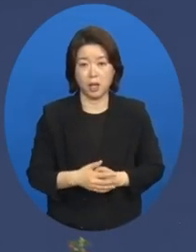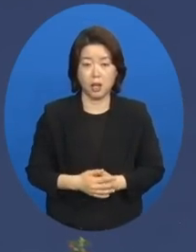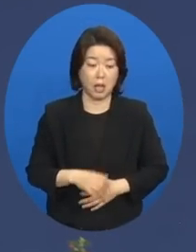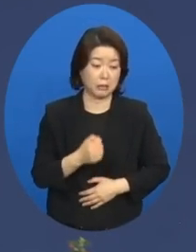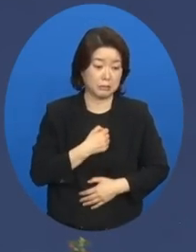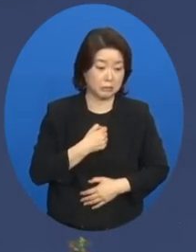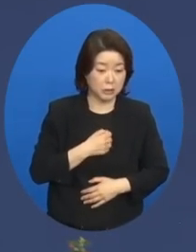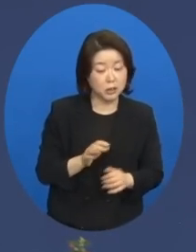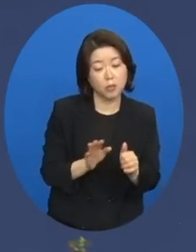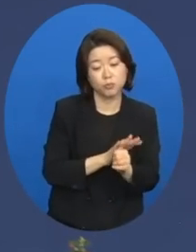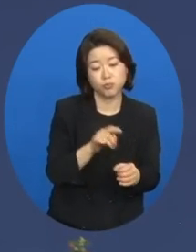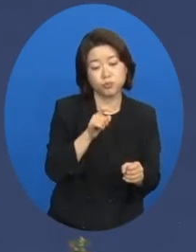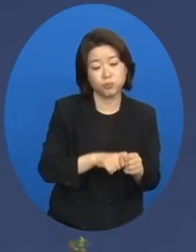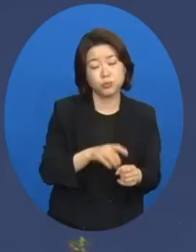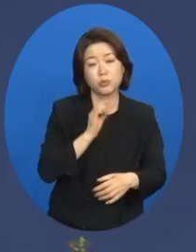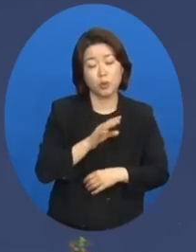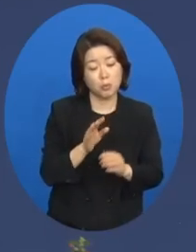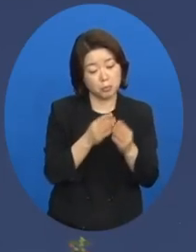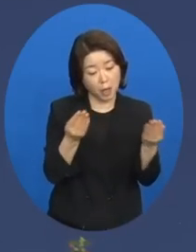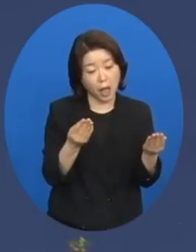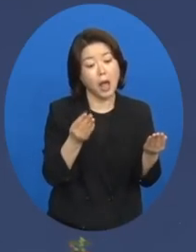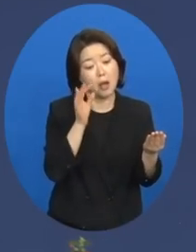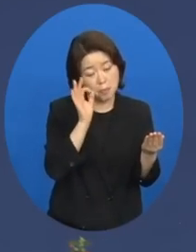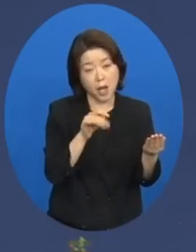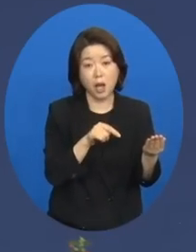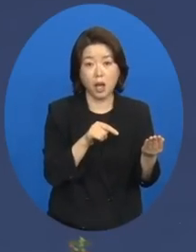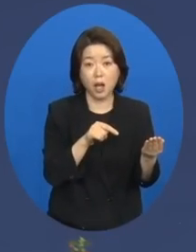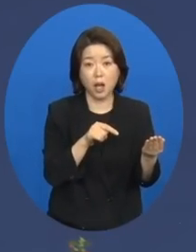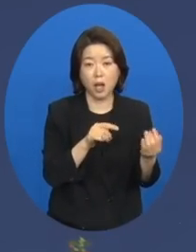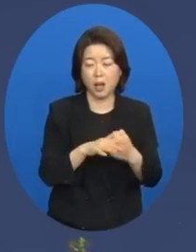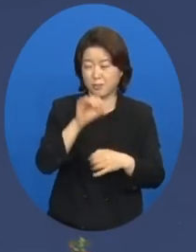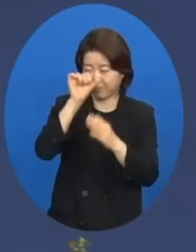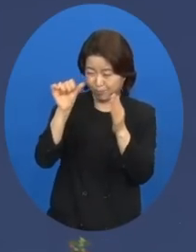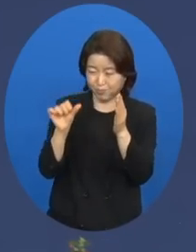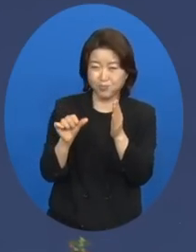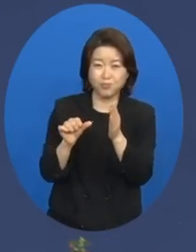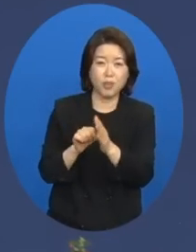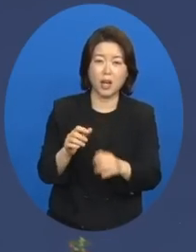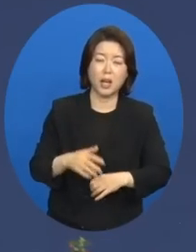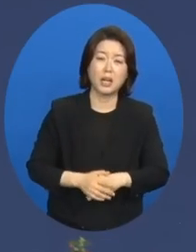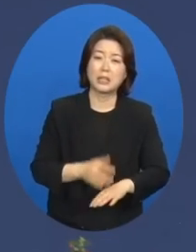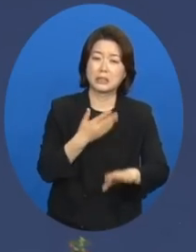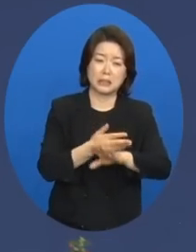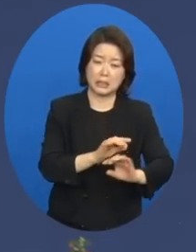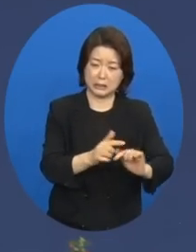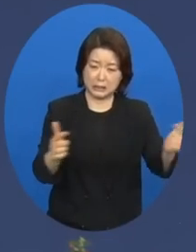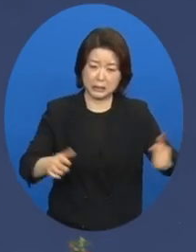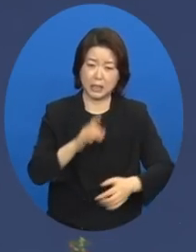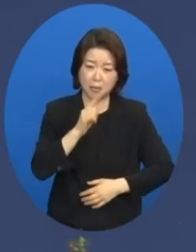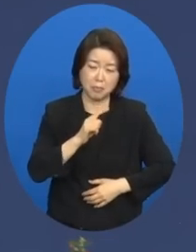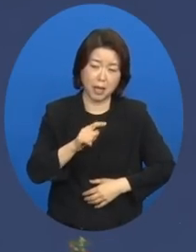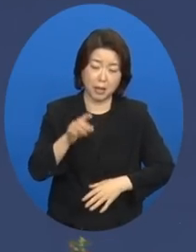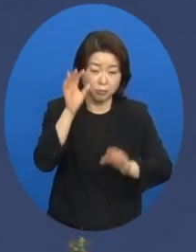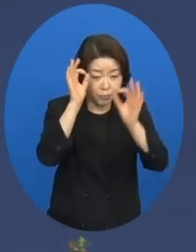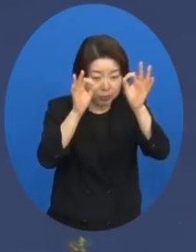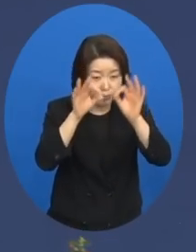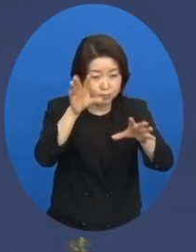답답할 때 위로용으로 한 번씩 거들떠보는 평생에 다른 잡다한 얘기는 그렇게 많이